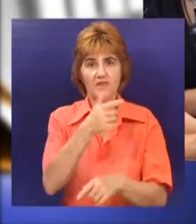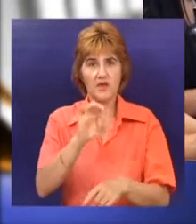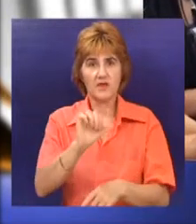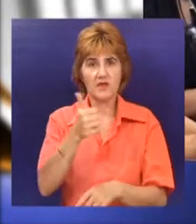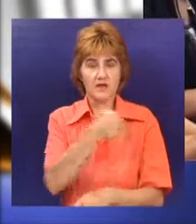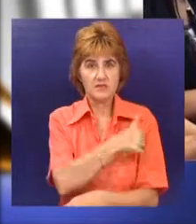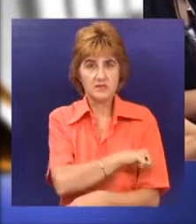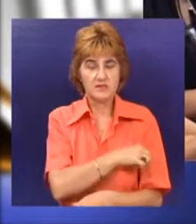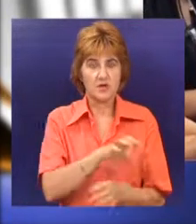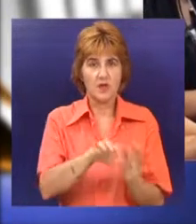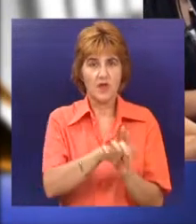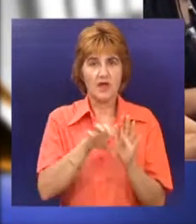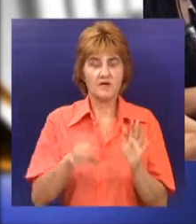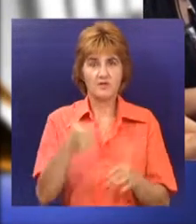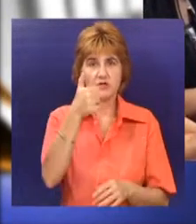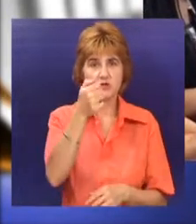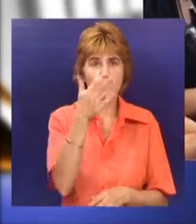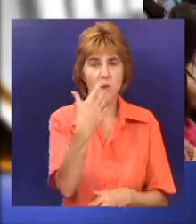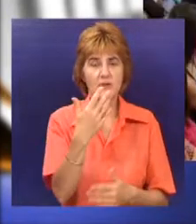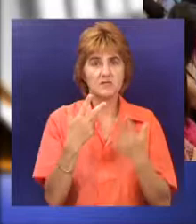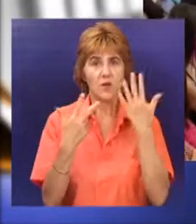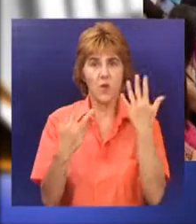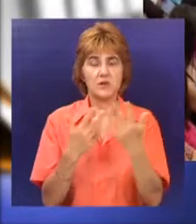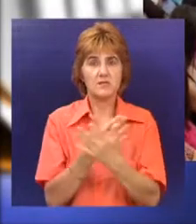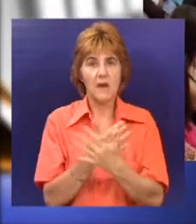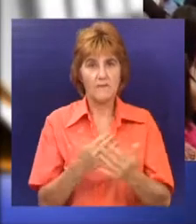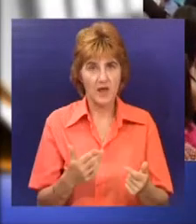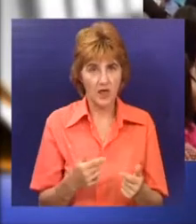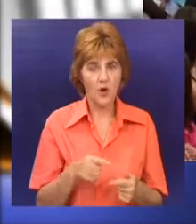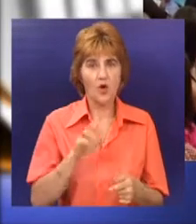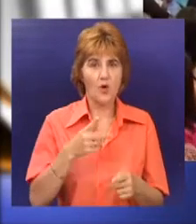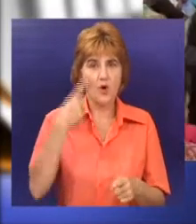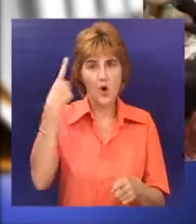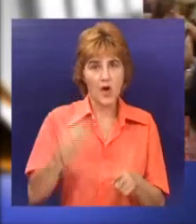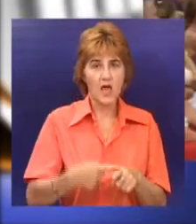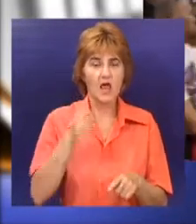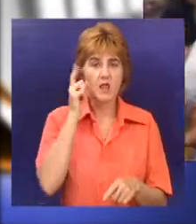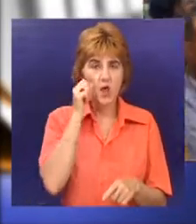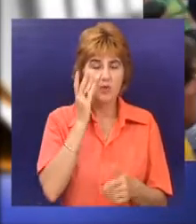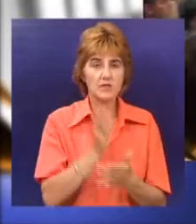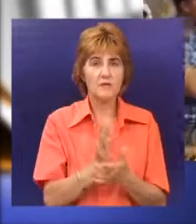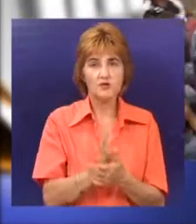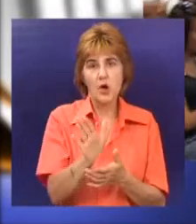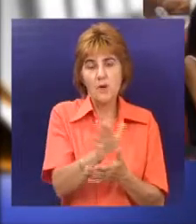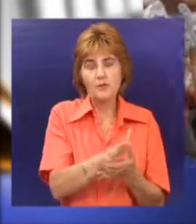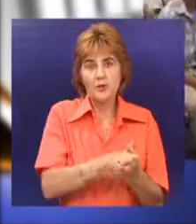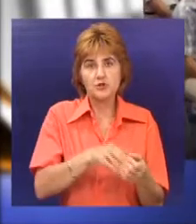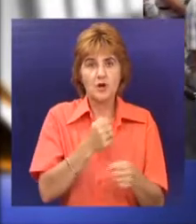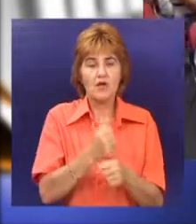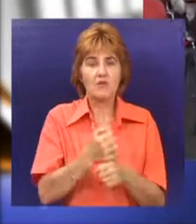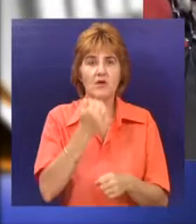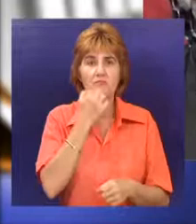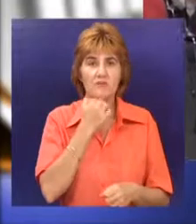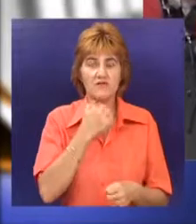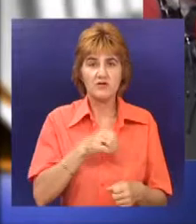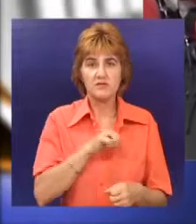godini ukupno izdvojeno 158 miliona dinara, što će omogućiti da oko 1000 lica pokrenu sopstveni posao. Nacionalna služba